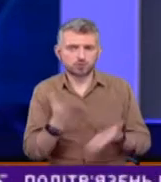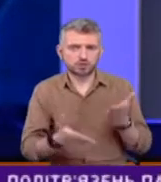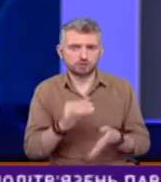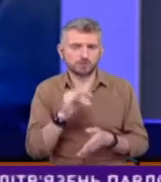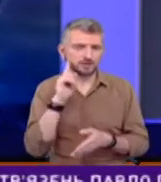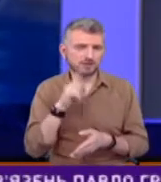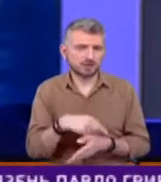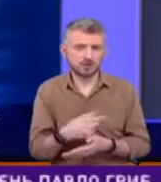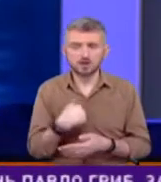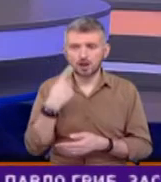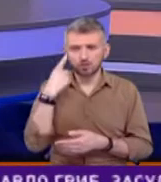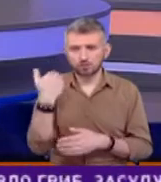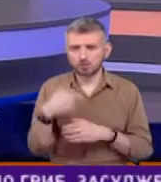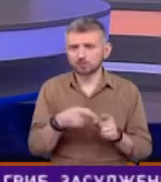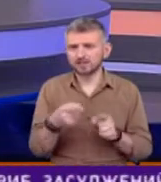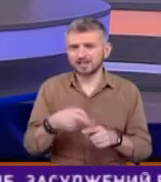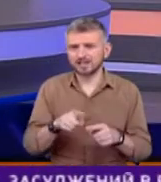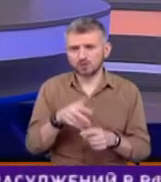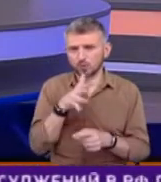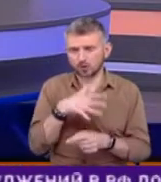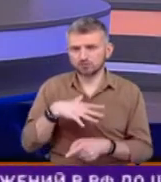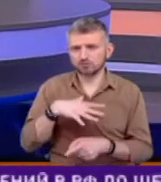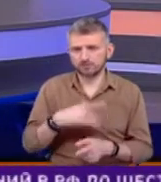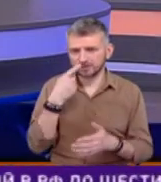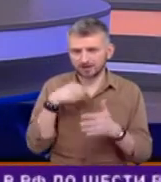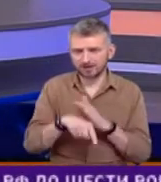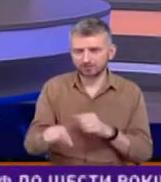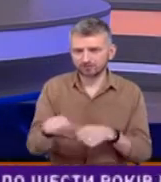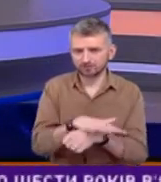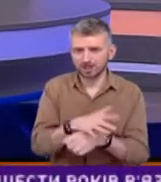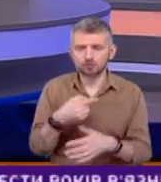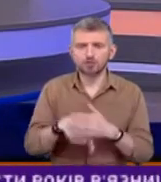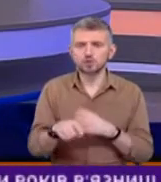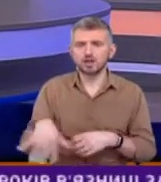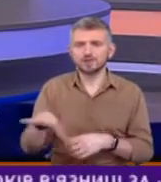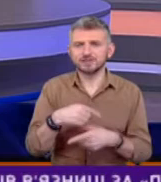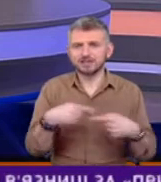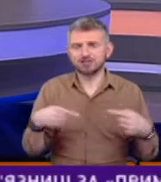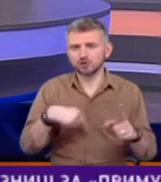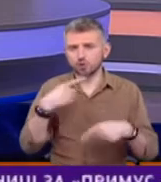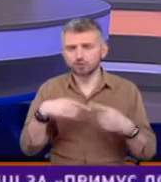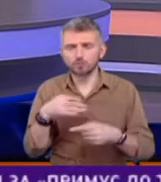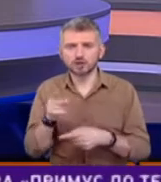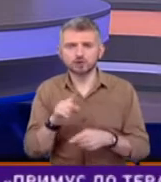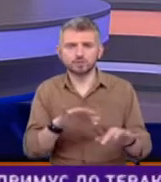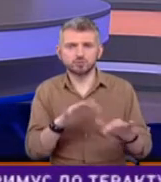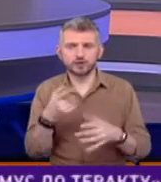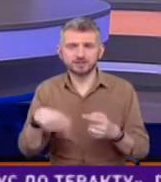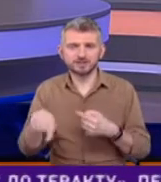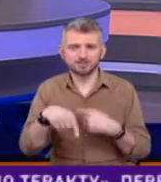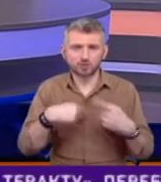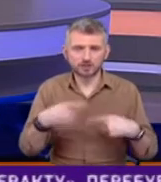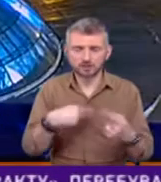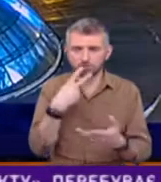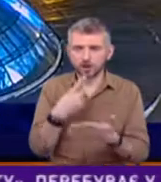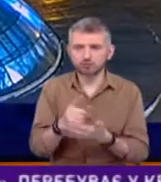там і знає, та скільки я думаю, що вже за ці роки довелося всередині бути процесу, тому що всі інші розмови про те, що відбувається в цих процесах,